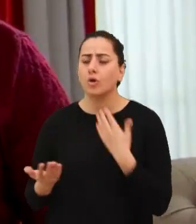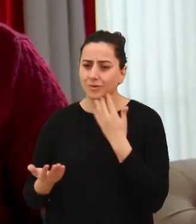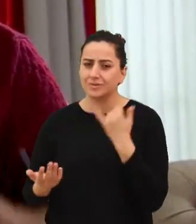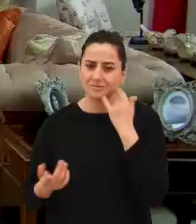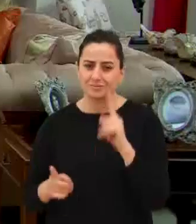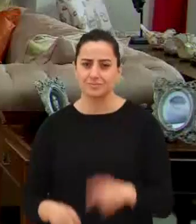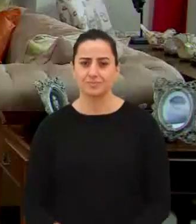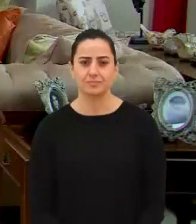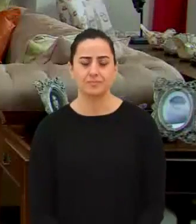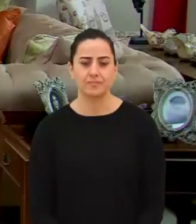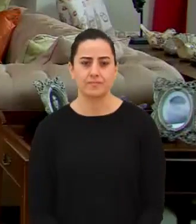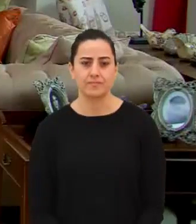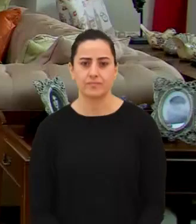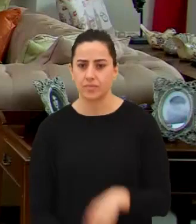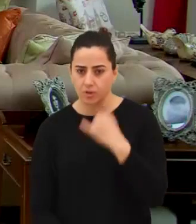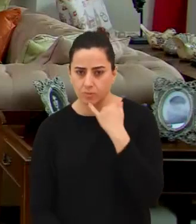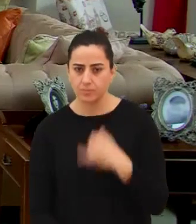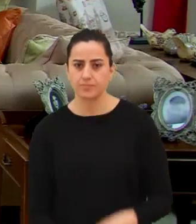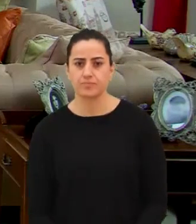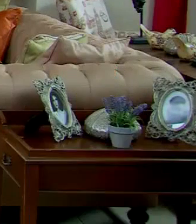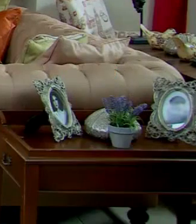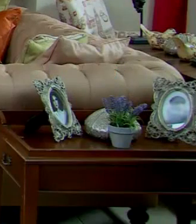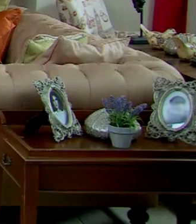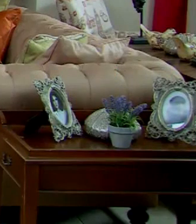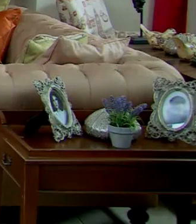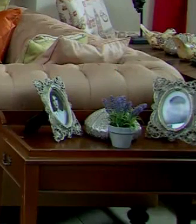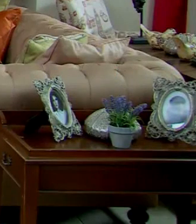öyle şey? Alo.